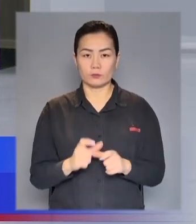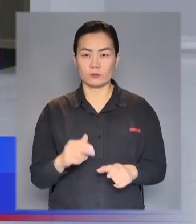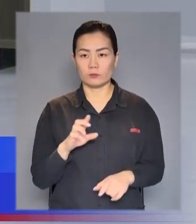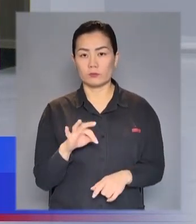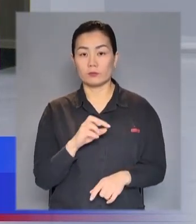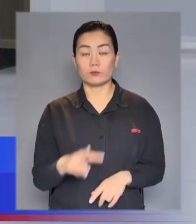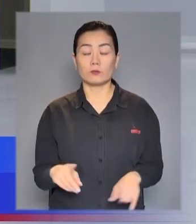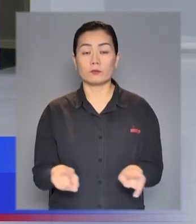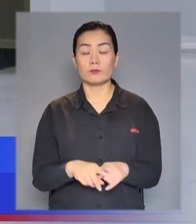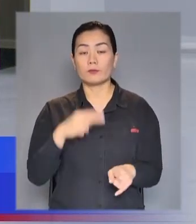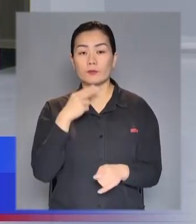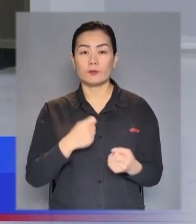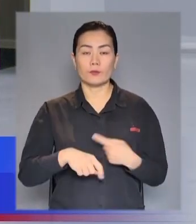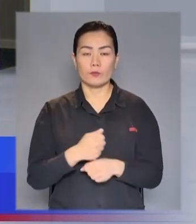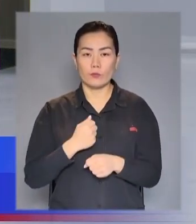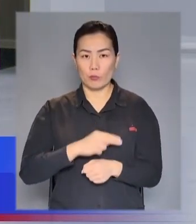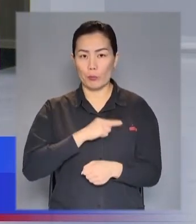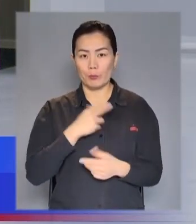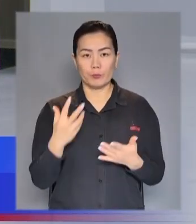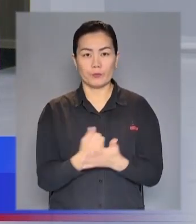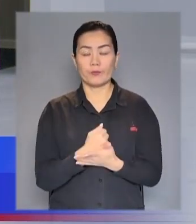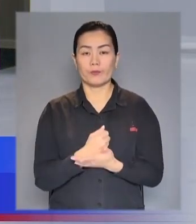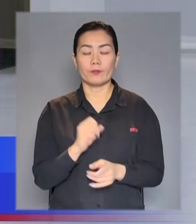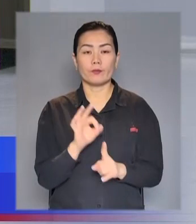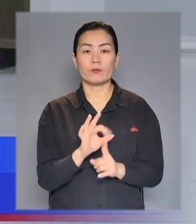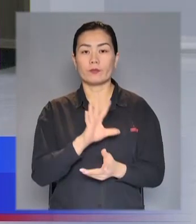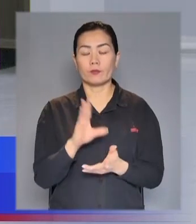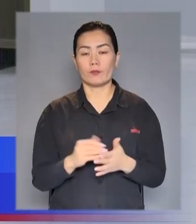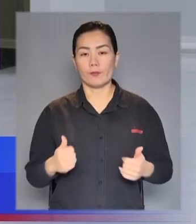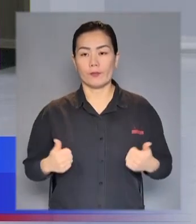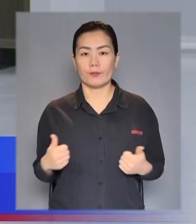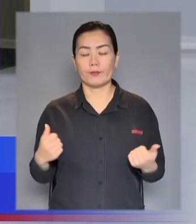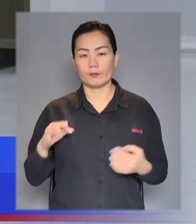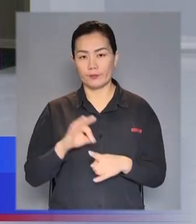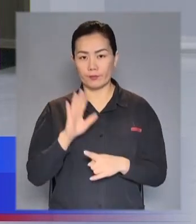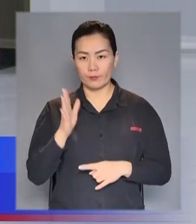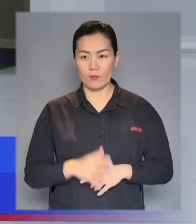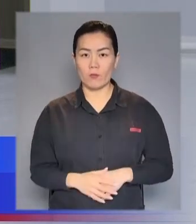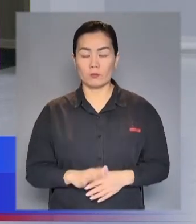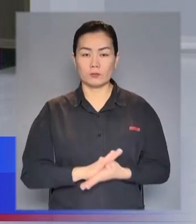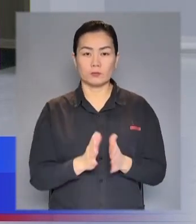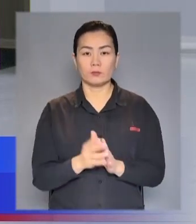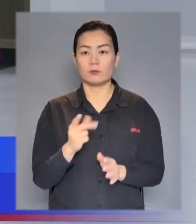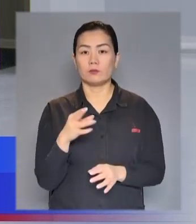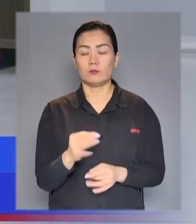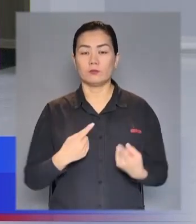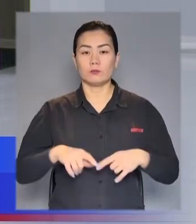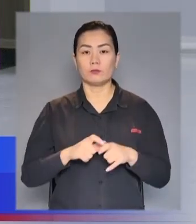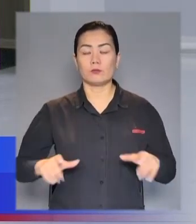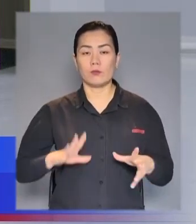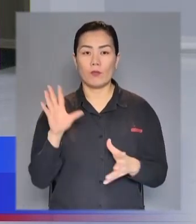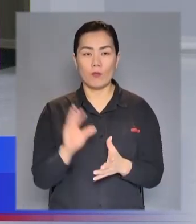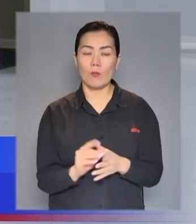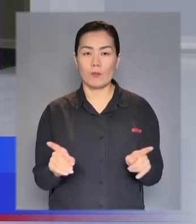Бином. Однако в качестве предпосылок для достижения поставленных целей мы ставим перед собой цель – наладить экосистему в наших